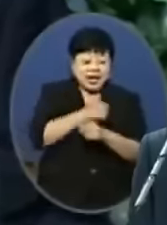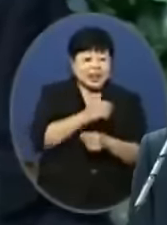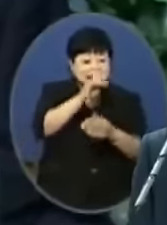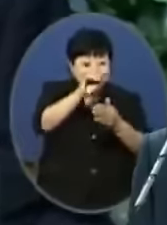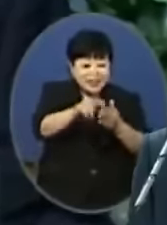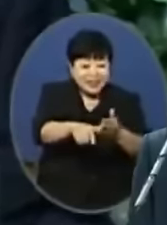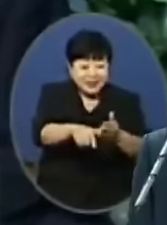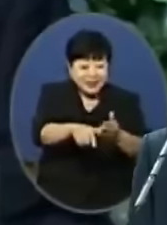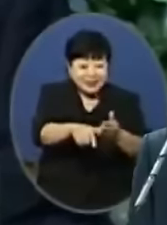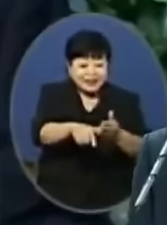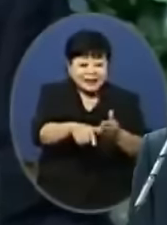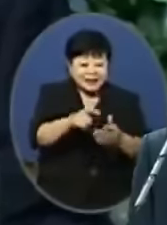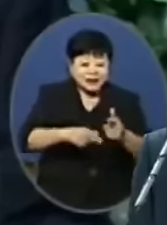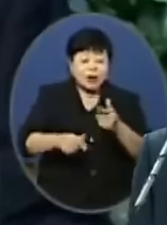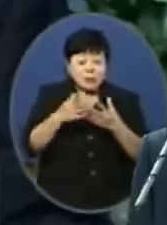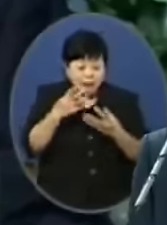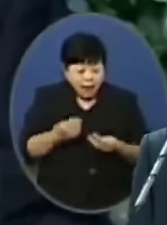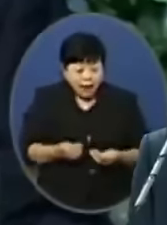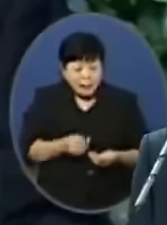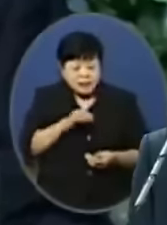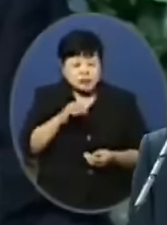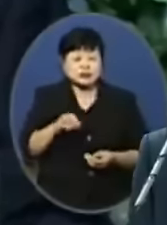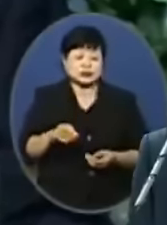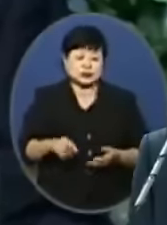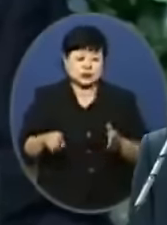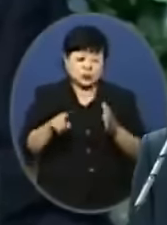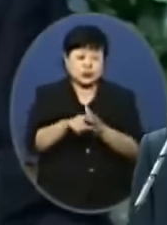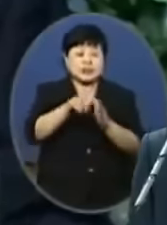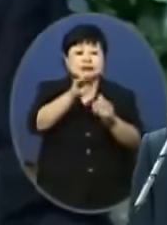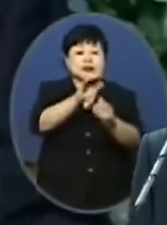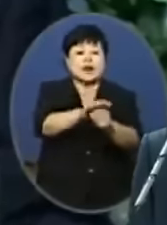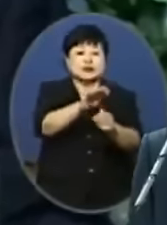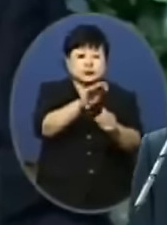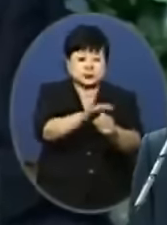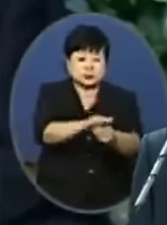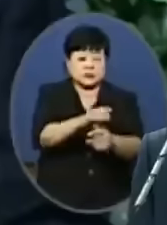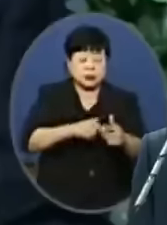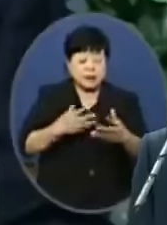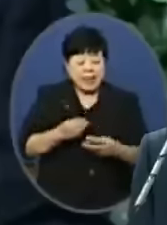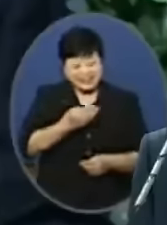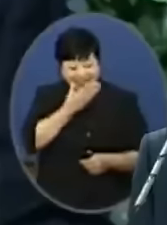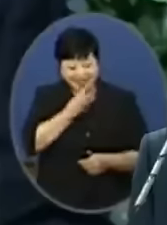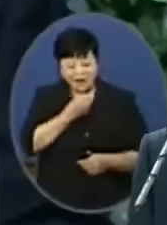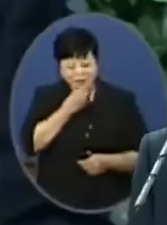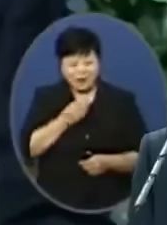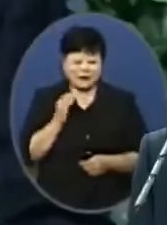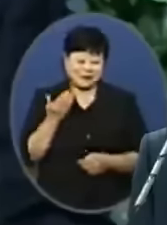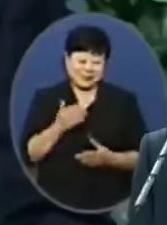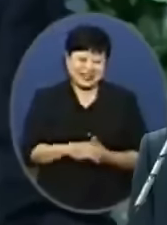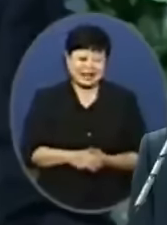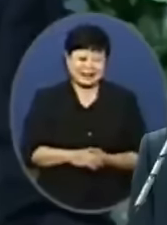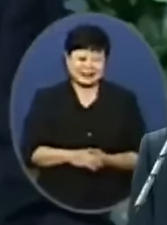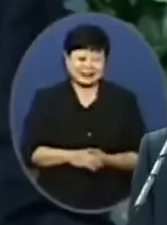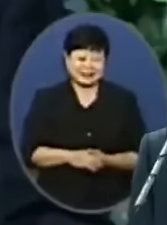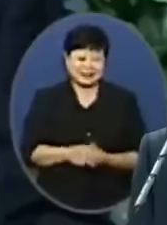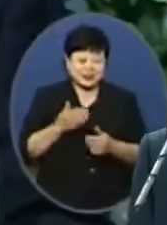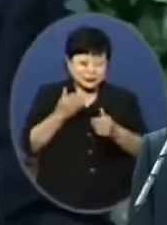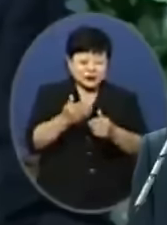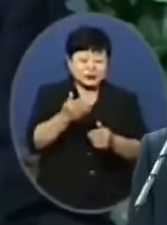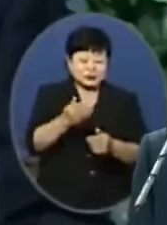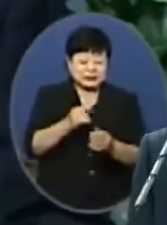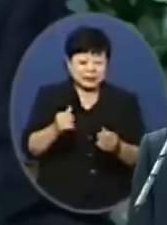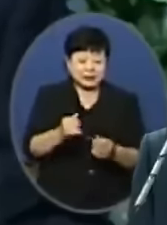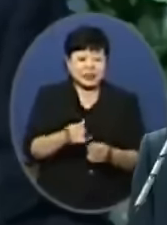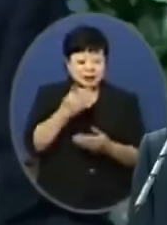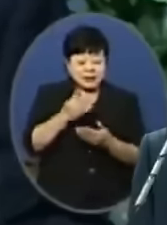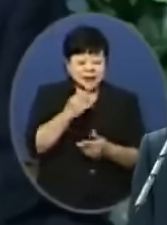때 더 많이 이웃을 도와주면 더 많이 행복해지는 것입니다. 주는 자가 받는